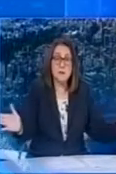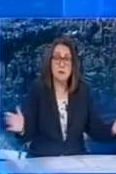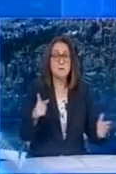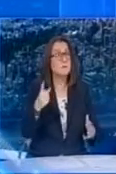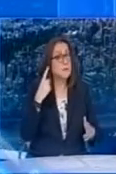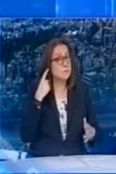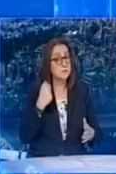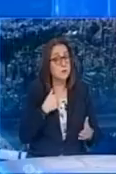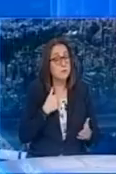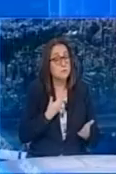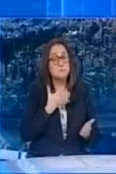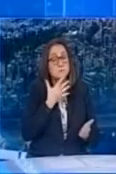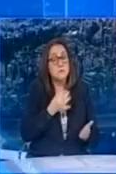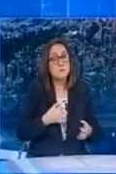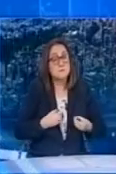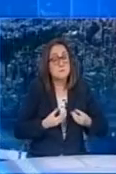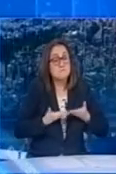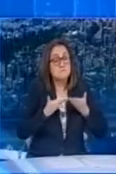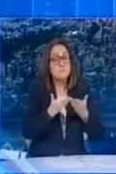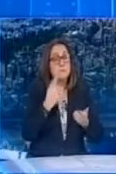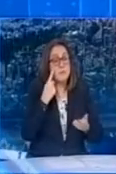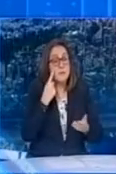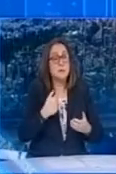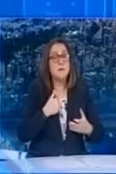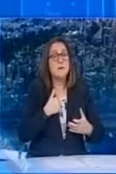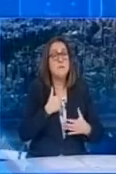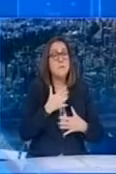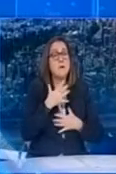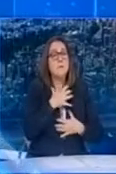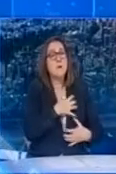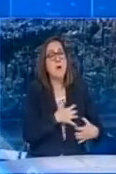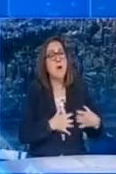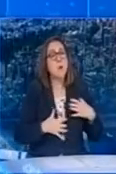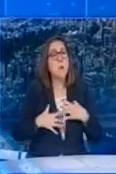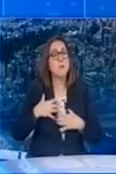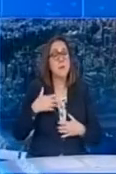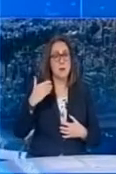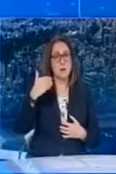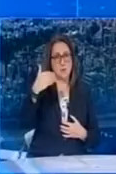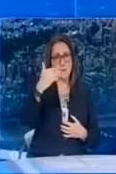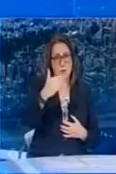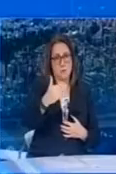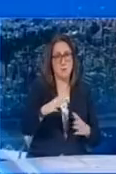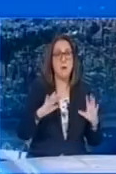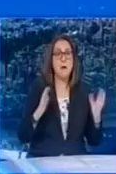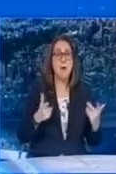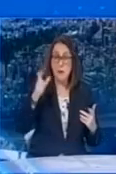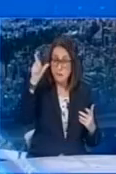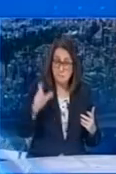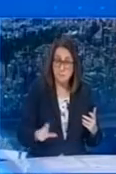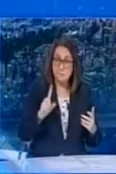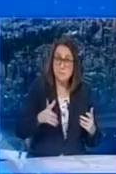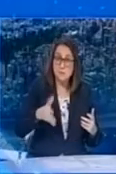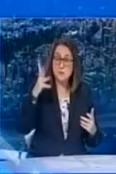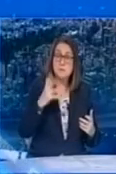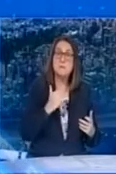εξελίξεις. Αν ο κύριος Μητσοτάκης δεν μπορεί, αν τον υπερβαίνει η πραγματικότητα να